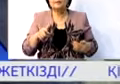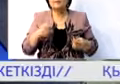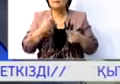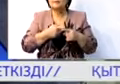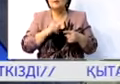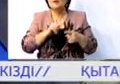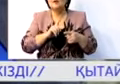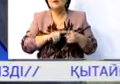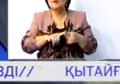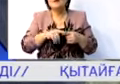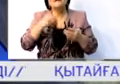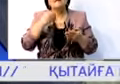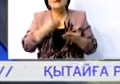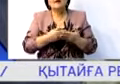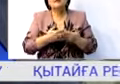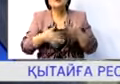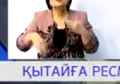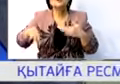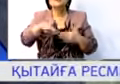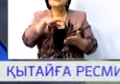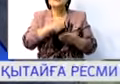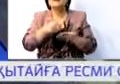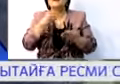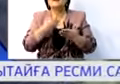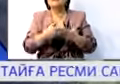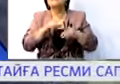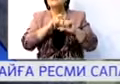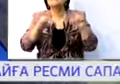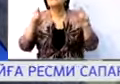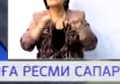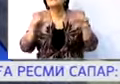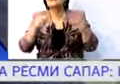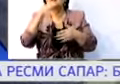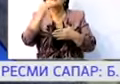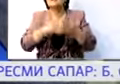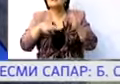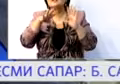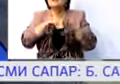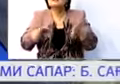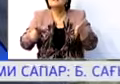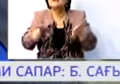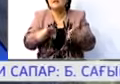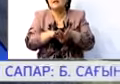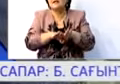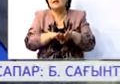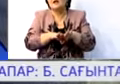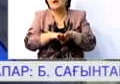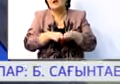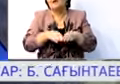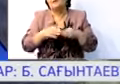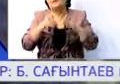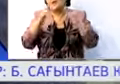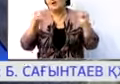осы қасиетті өңірлік қасиетті нысандардың тізіміне кірген баланды ғибадатханасы бар.